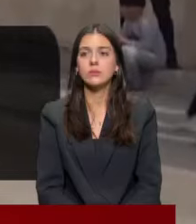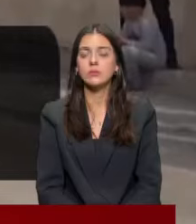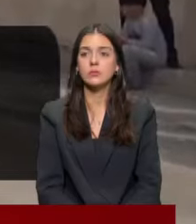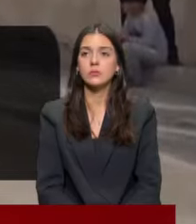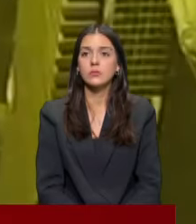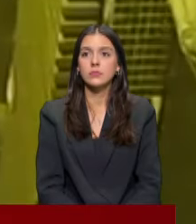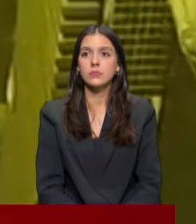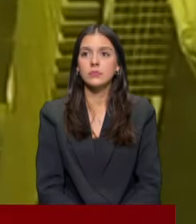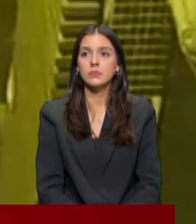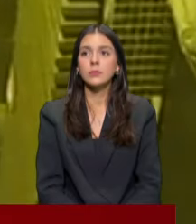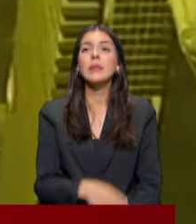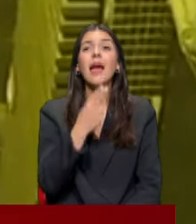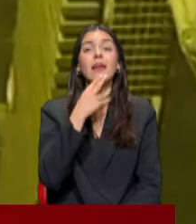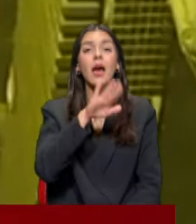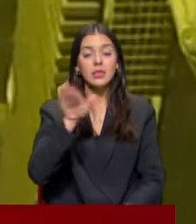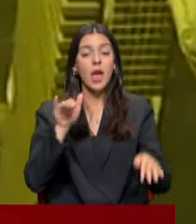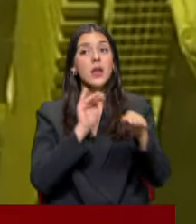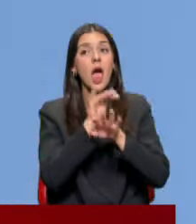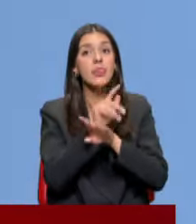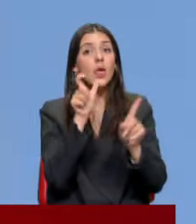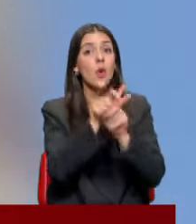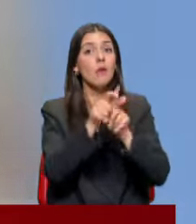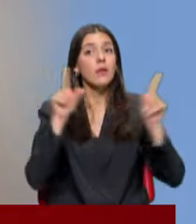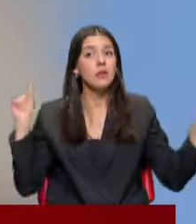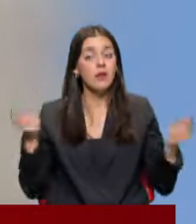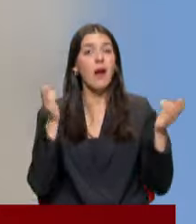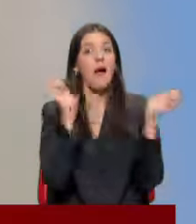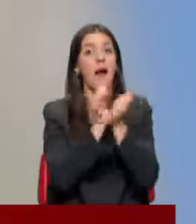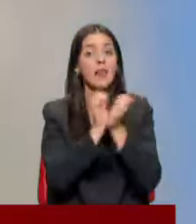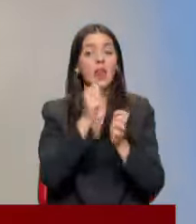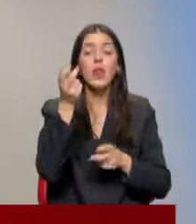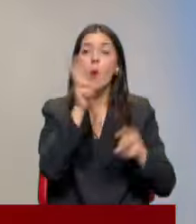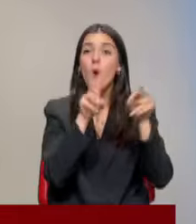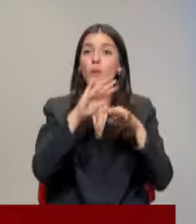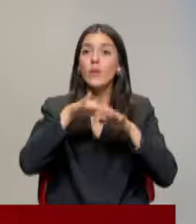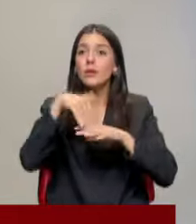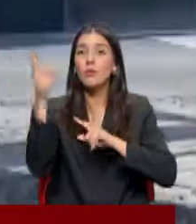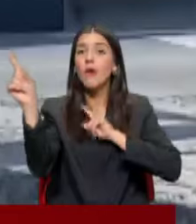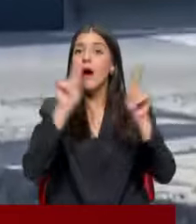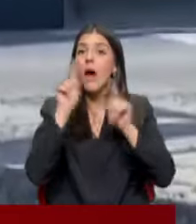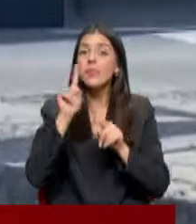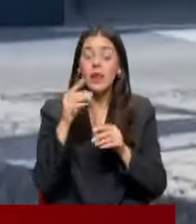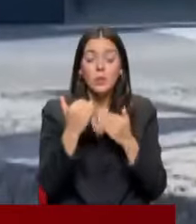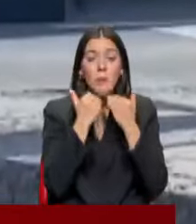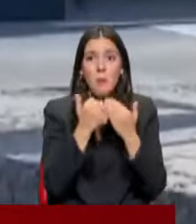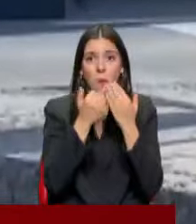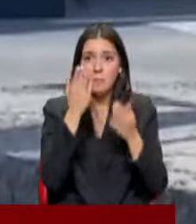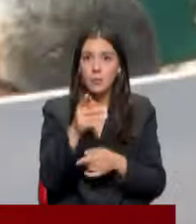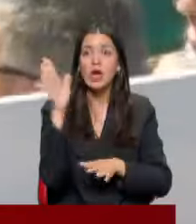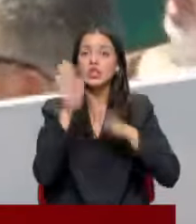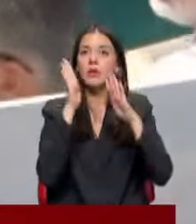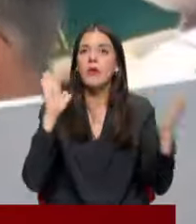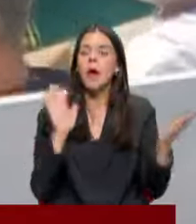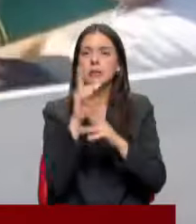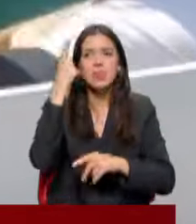verilmesini talep ediyorum. Kadınlar hayattayken korunamıyor. Aileleri cinayetlerin ardından adalete ulaşamıyor. Şiddet